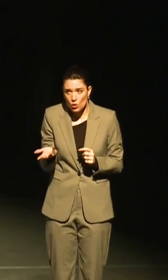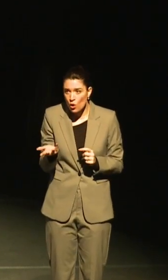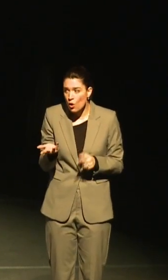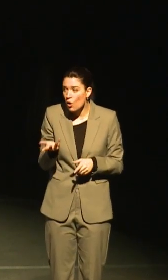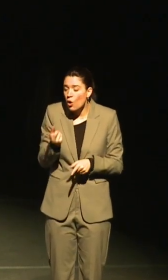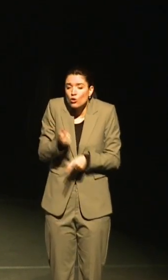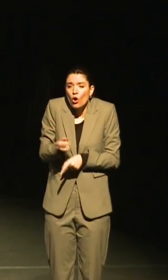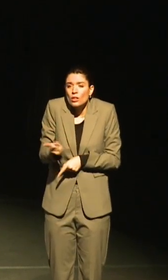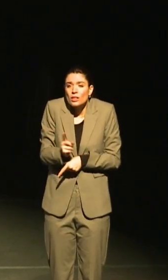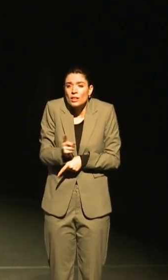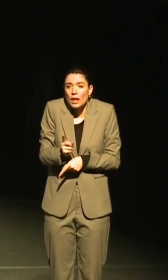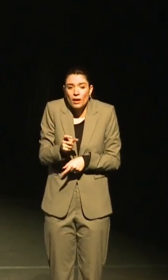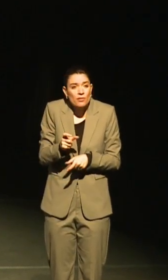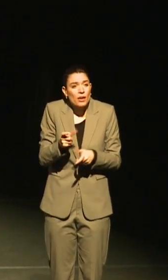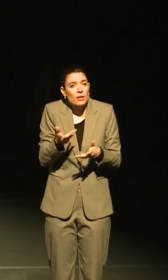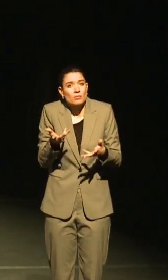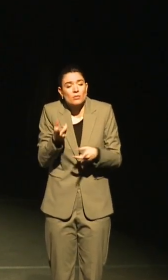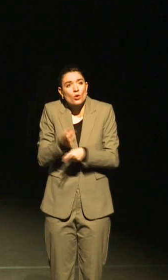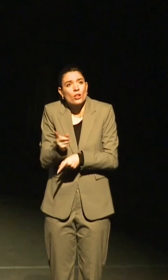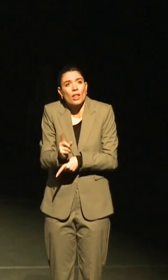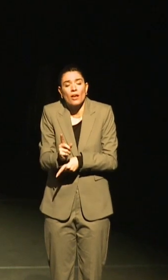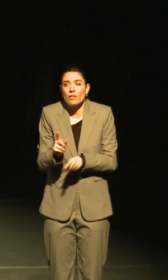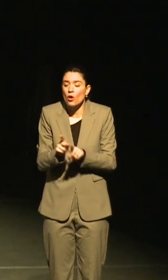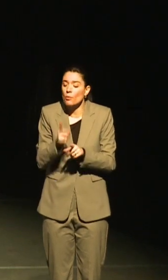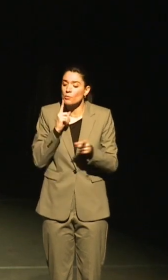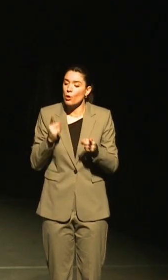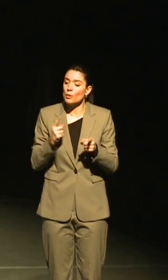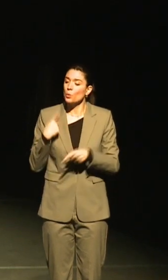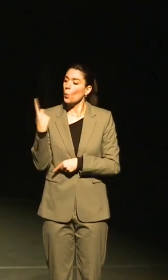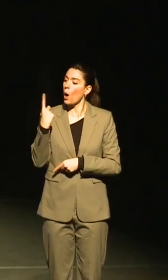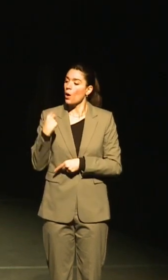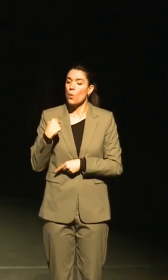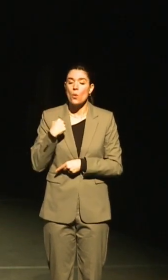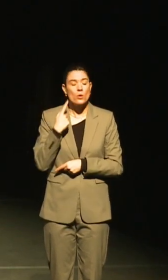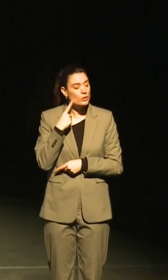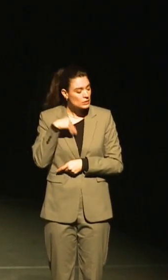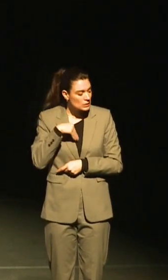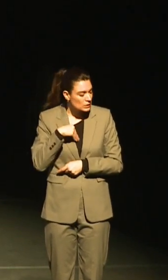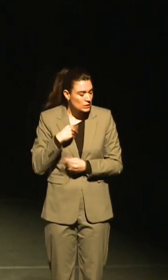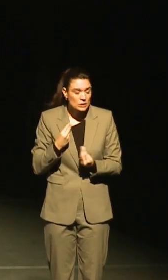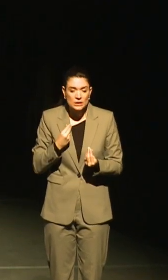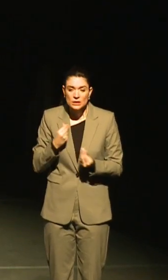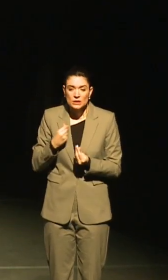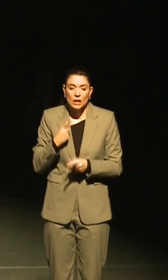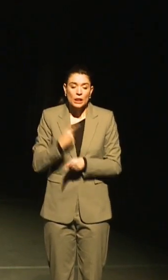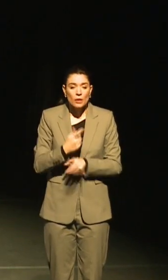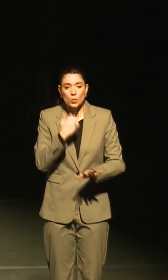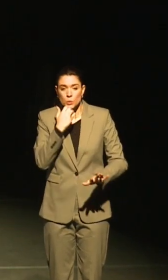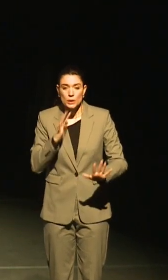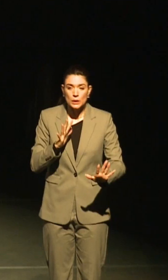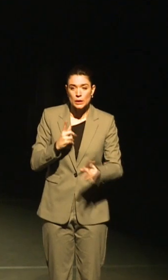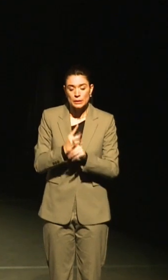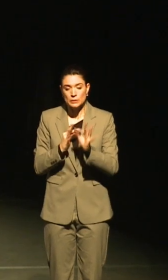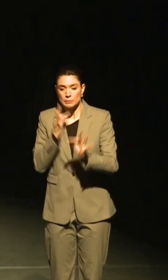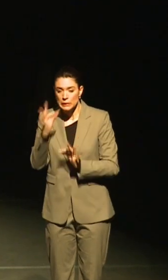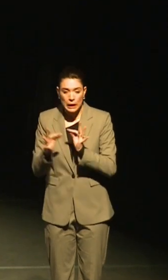non deve assolutamente essere così non ci deve essere un momento in cui qualcuno si debba sentire nelle condizioni di doversi giustificare per qualcosa